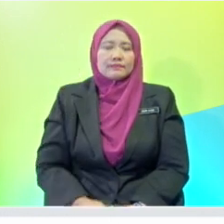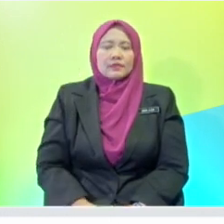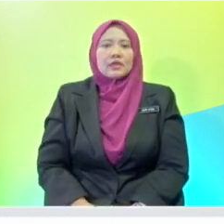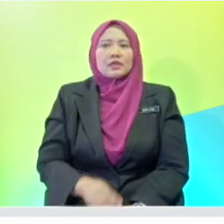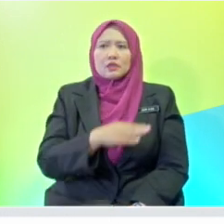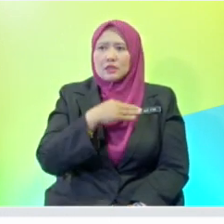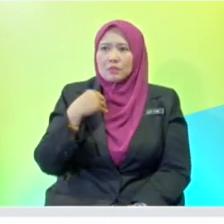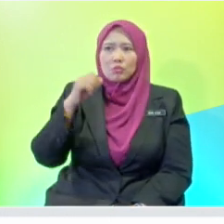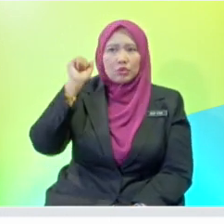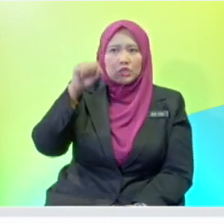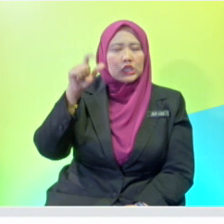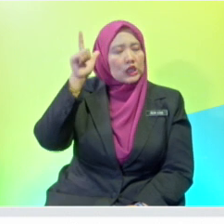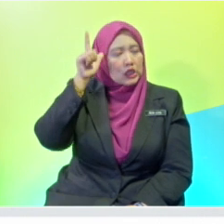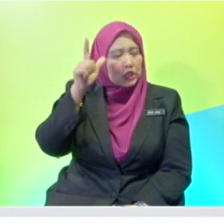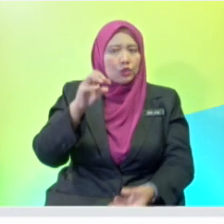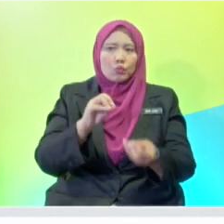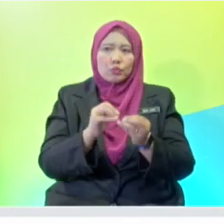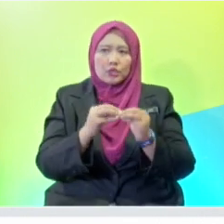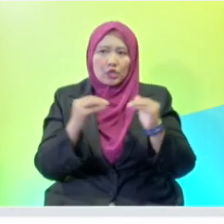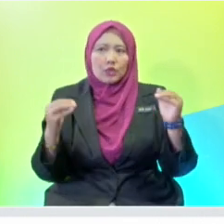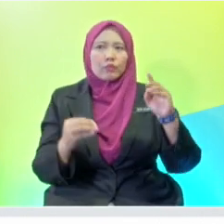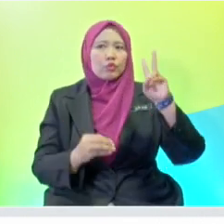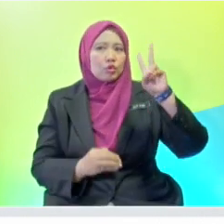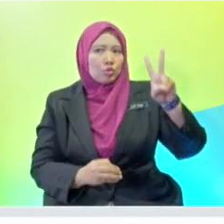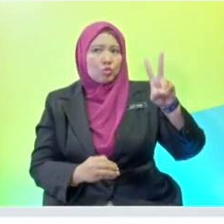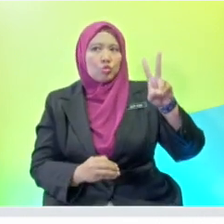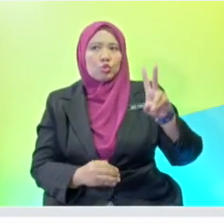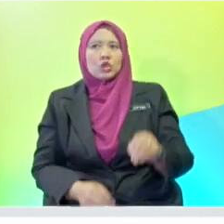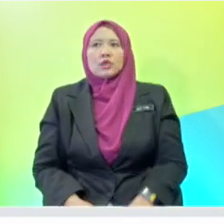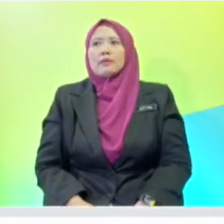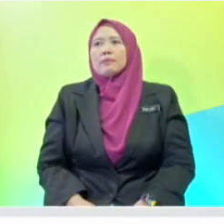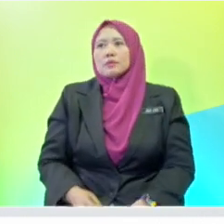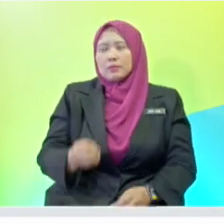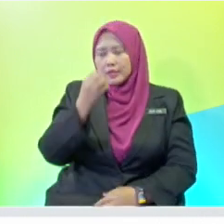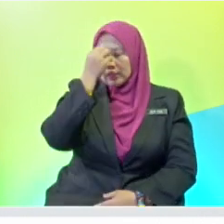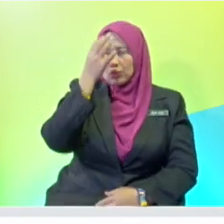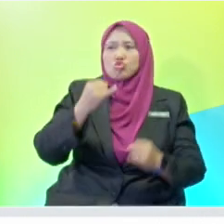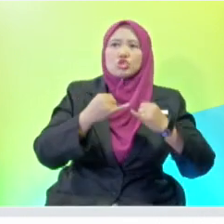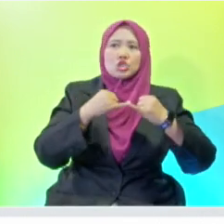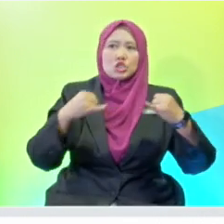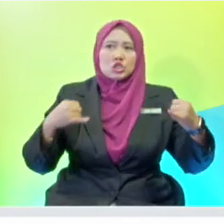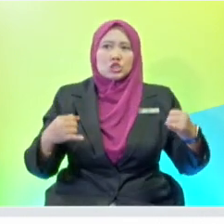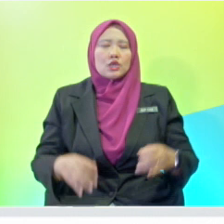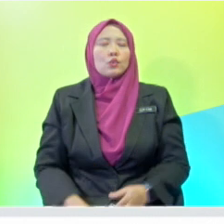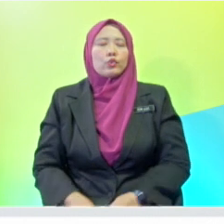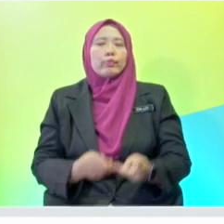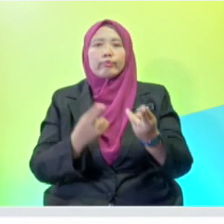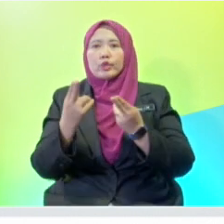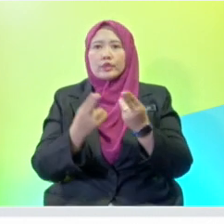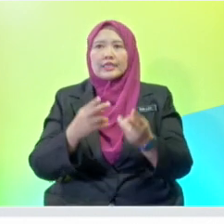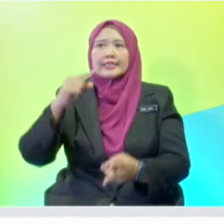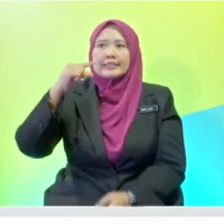Jerry berdasarkan situasi tahap 4 menganalisis langkah pencegahan yang sesuai dengan masalah